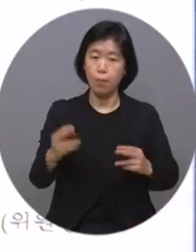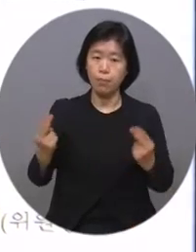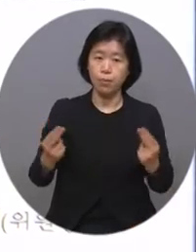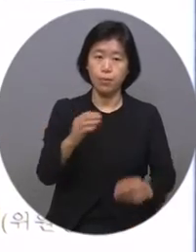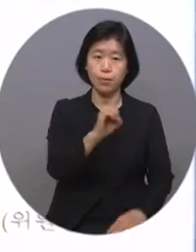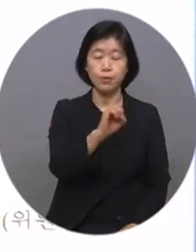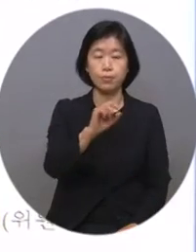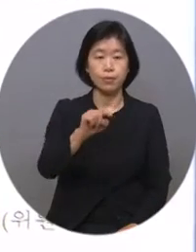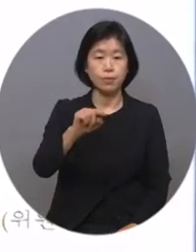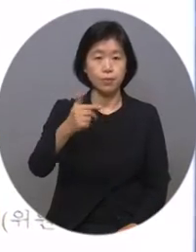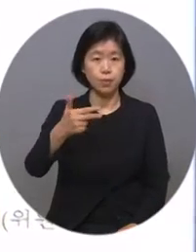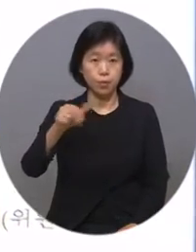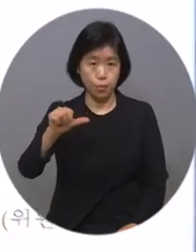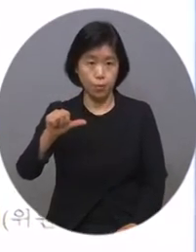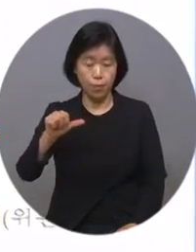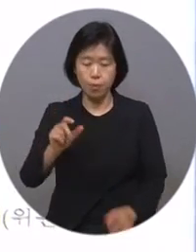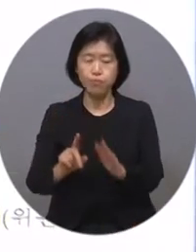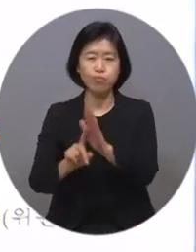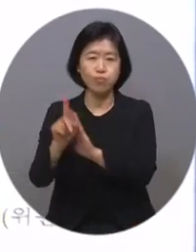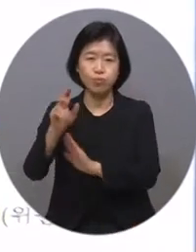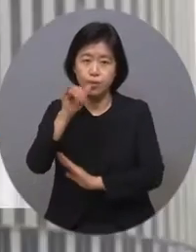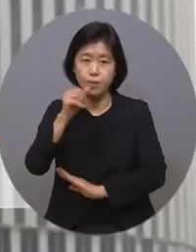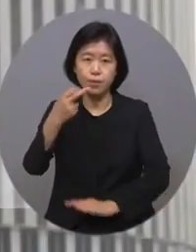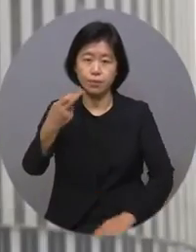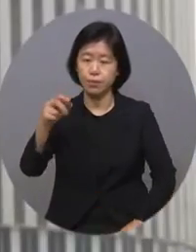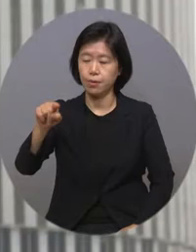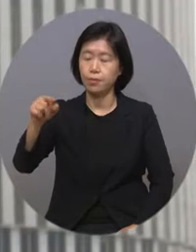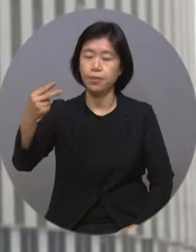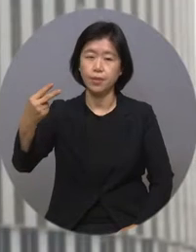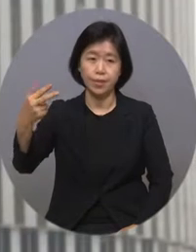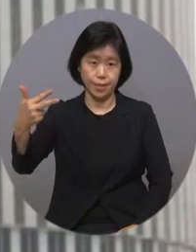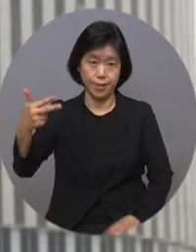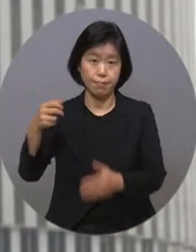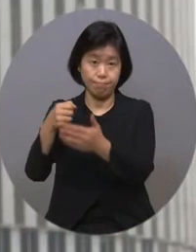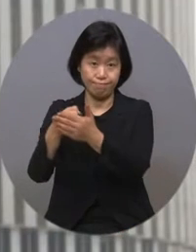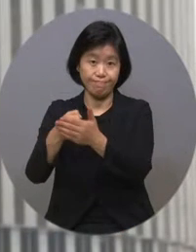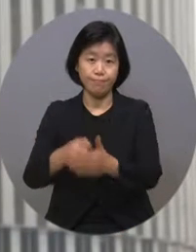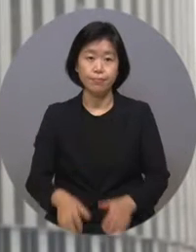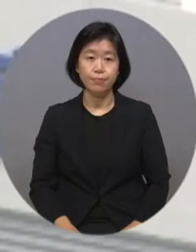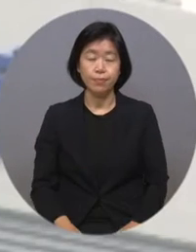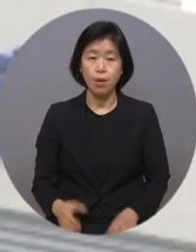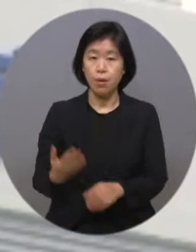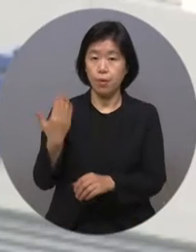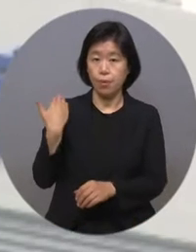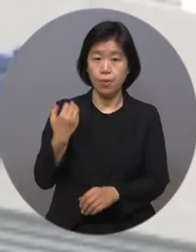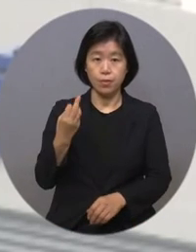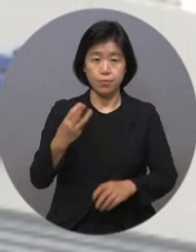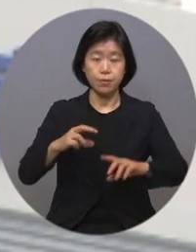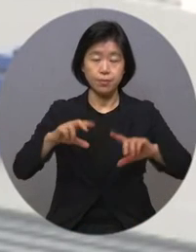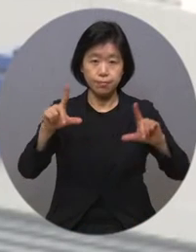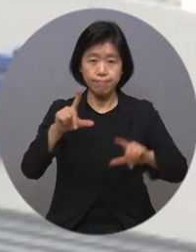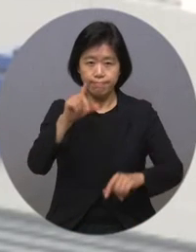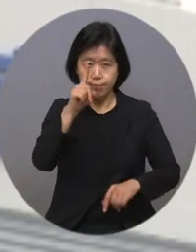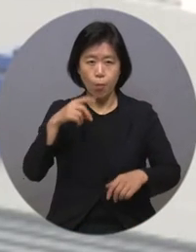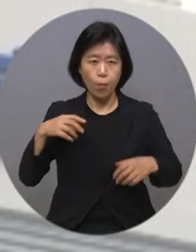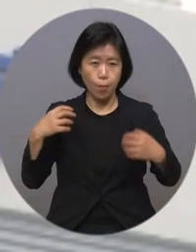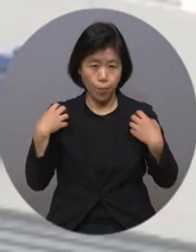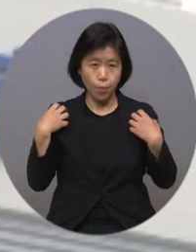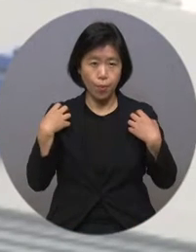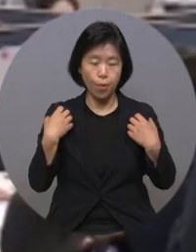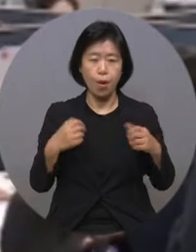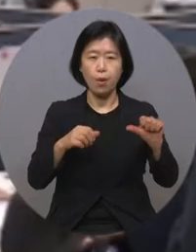인상된 12.27%로 결정됐습니다. 지난 13일 보건복지부는 제5차 장기요양위원회를